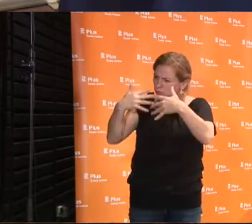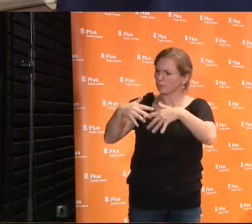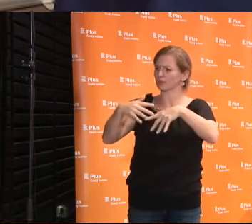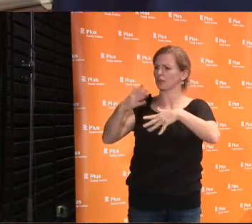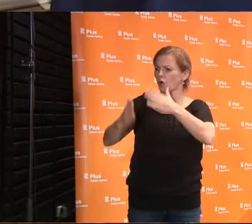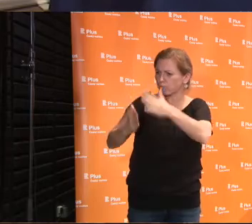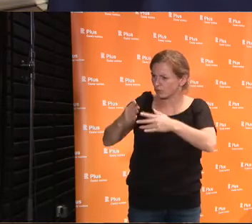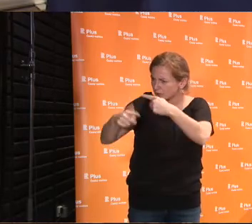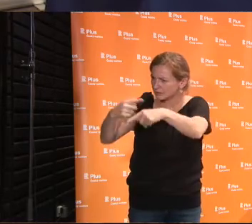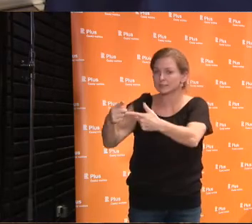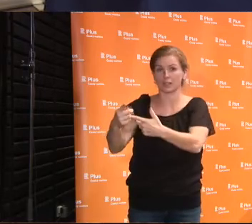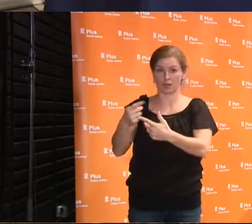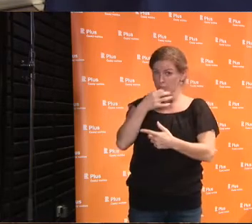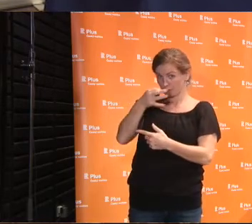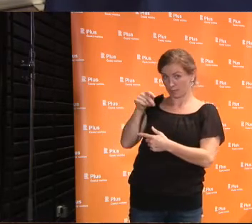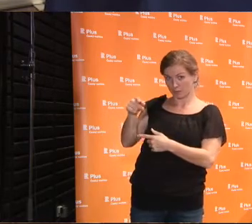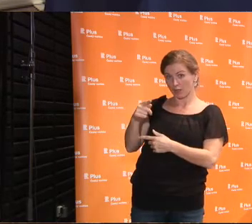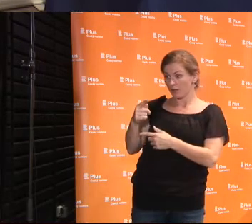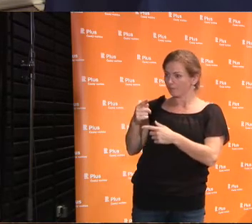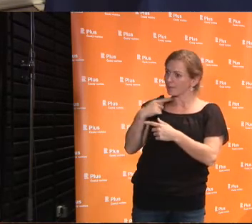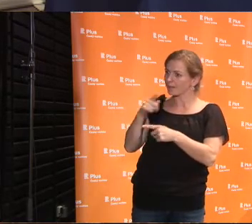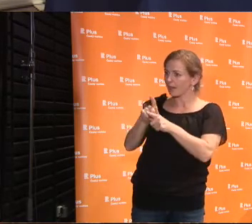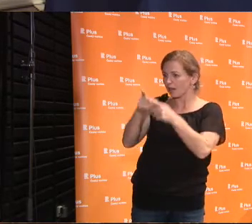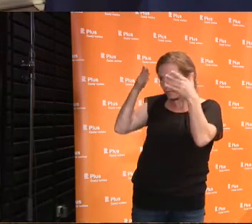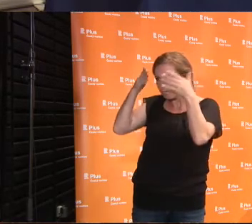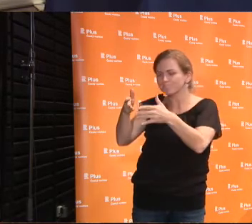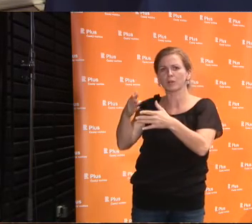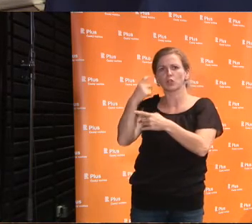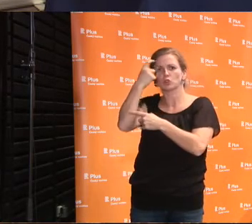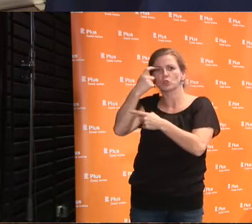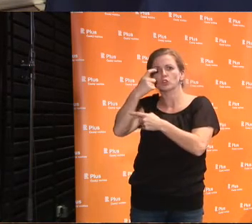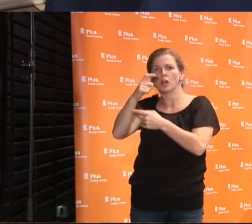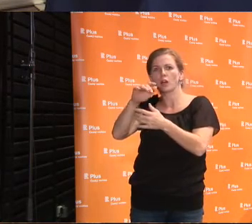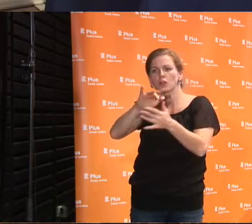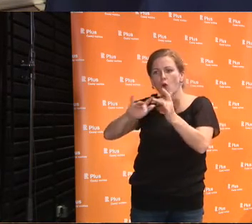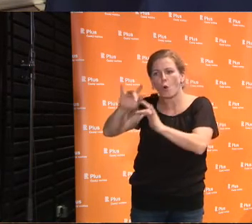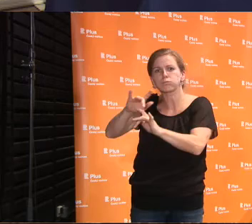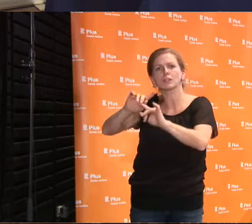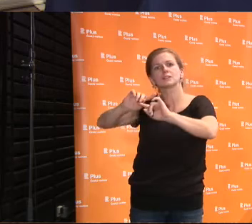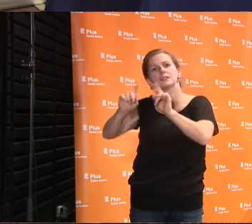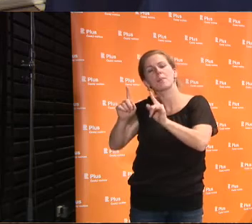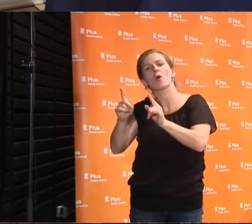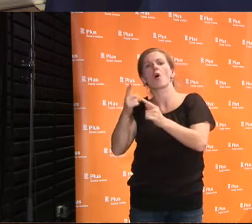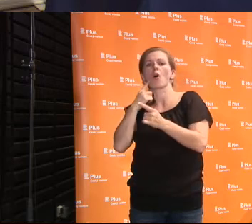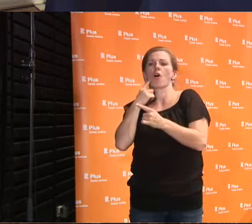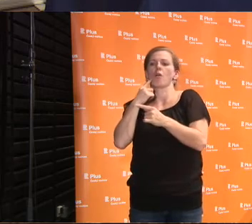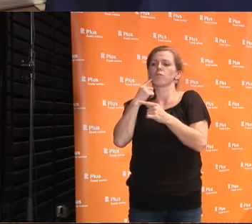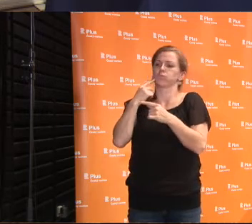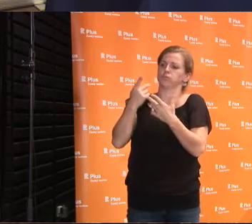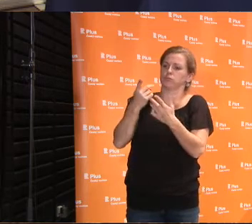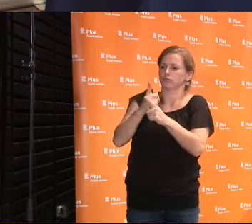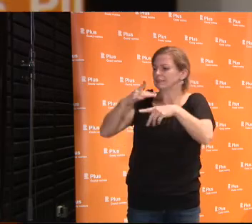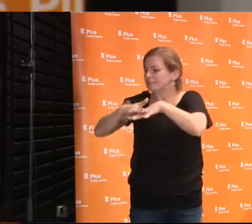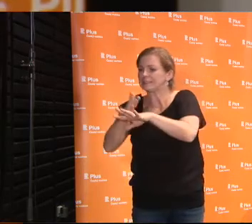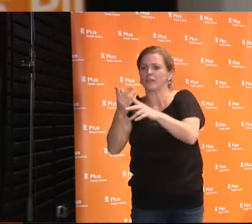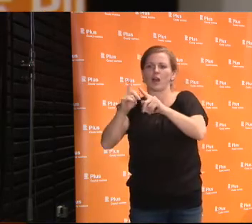těmi oblastmi právě třeba sociálními nebo etickými, nebo i politickými a společenskými, anebo se věnujete opravdu čistě